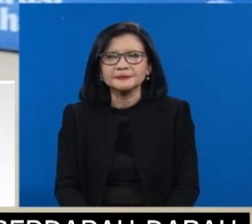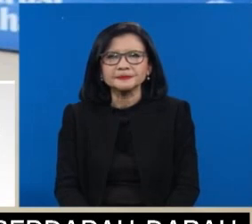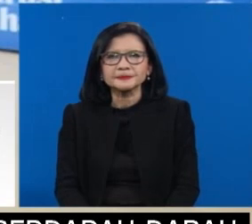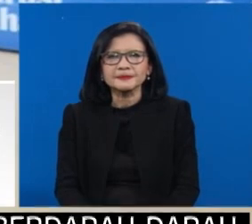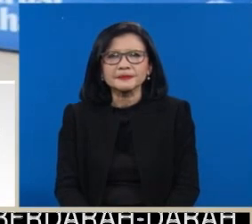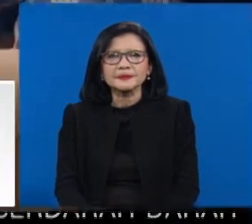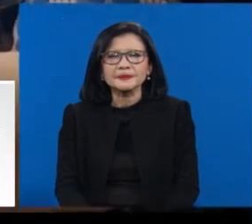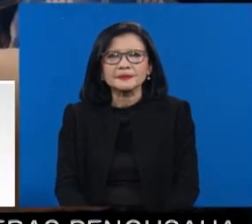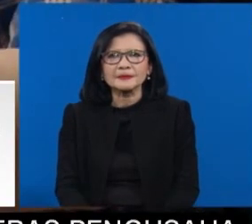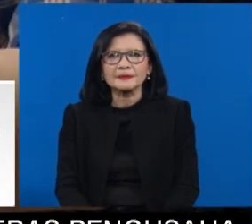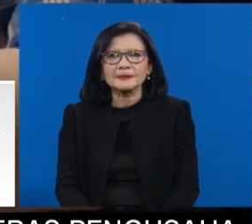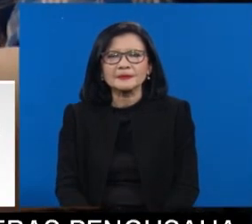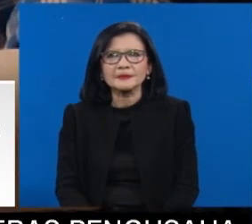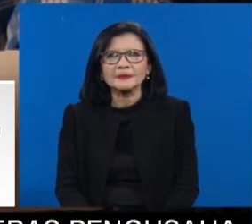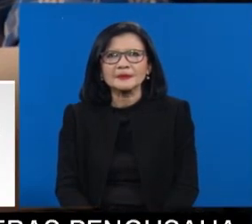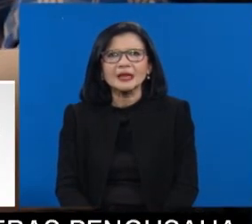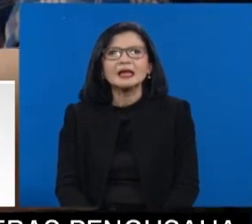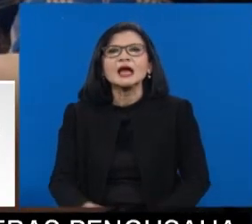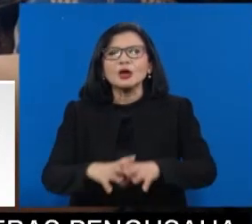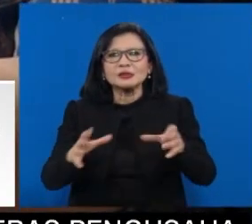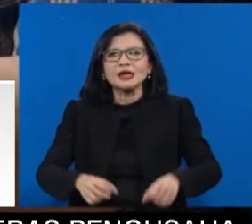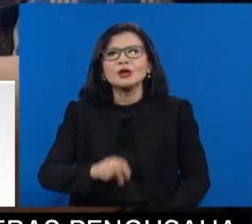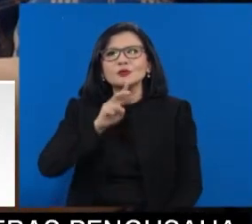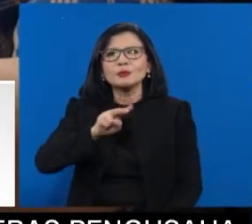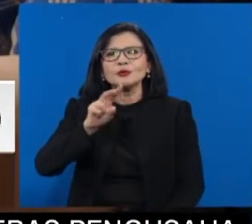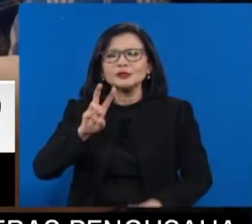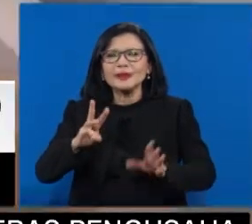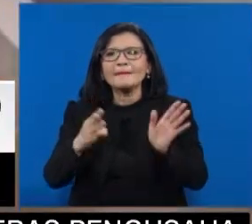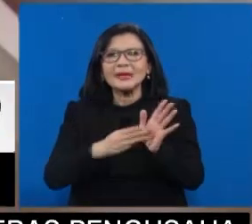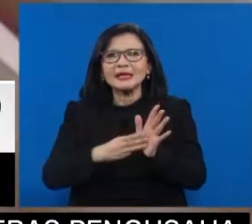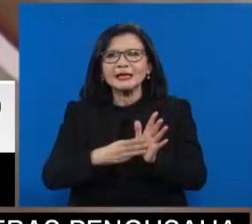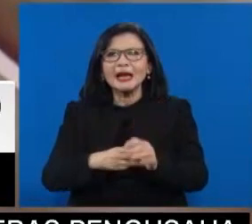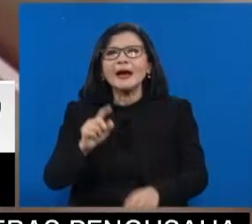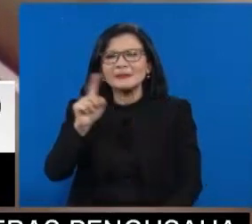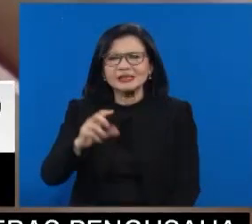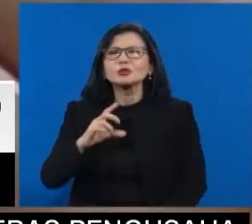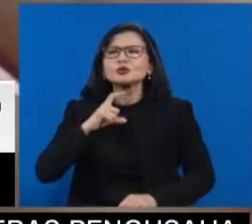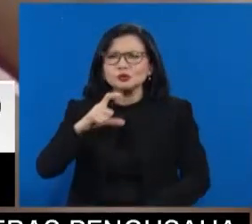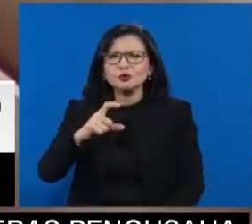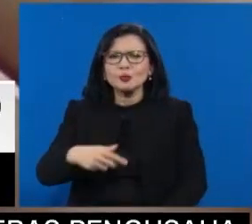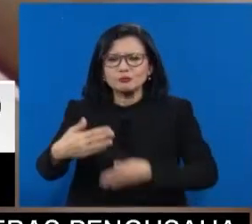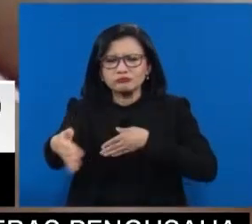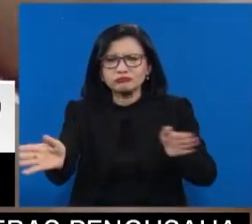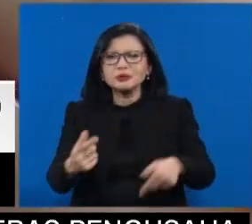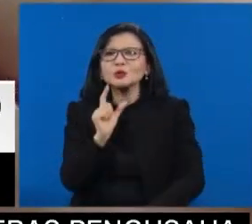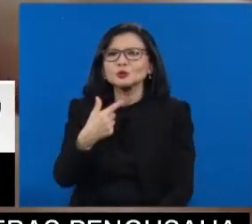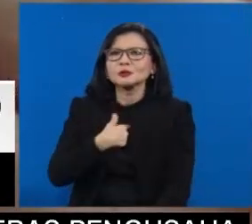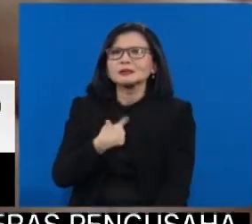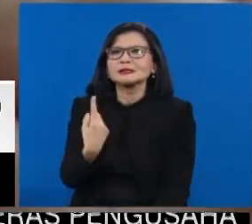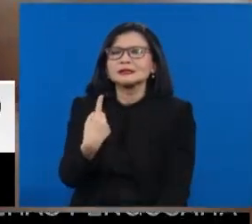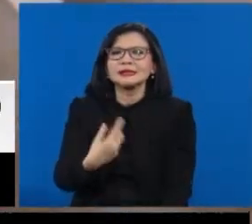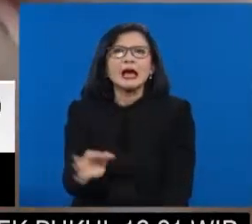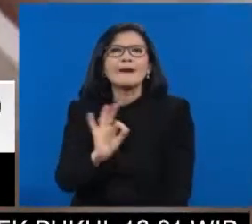Barry menambahkan tipe studio seluas 29 meter persegi sudah cukup untuk memenuhi kebutuhan ruang hunian baginya yang belum